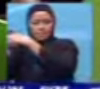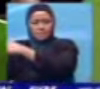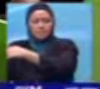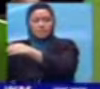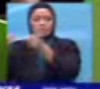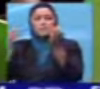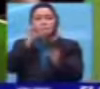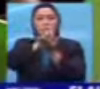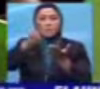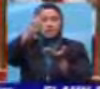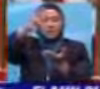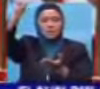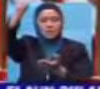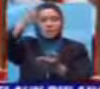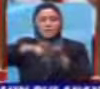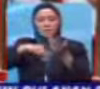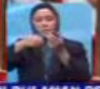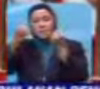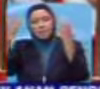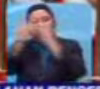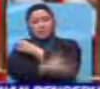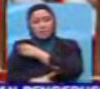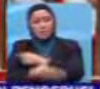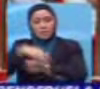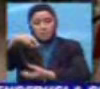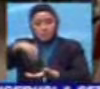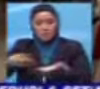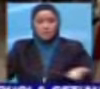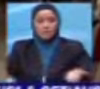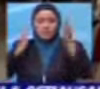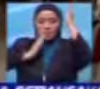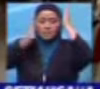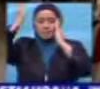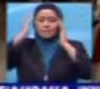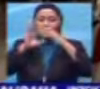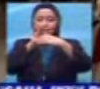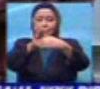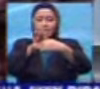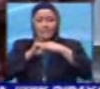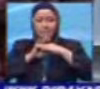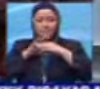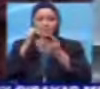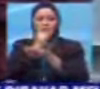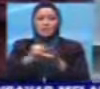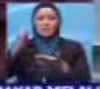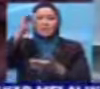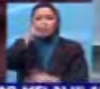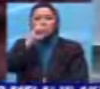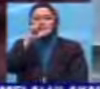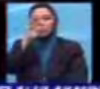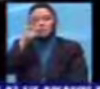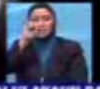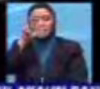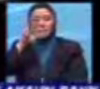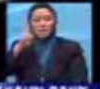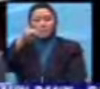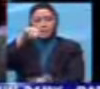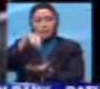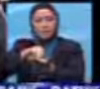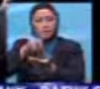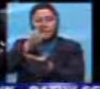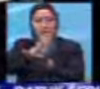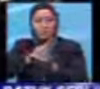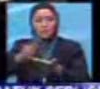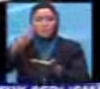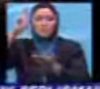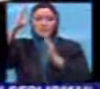utama beberapa buah negara. Di Malaysia, ia turut bekerjasama dengan Institut Al-Bayan yang beroperasi di Universiti